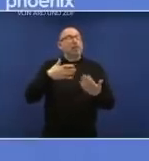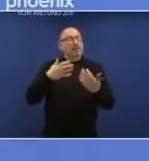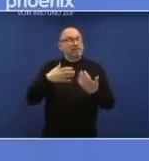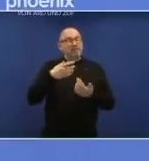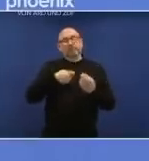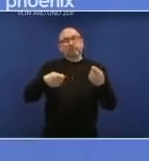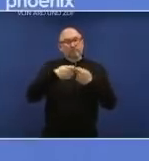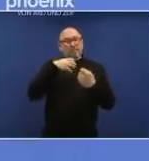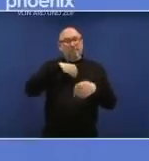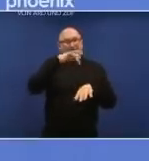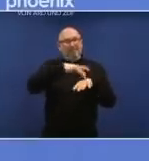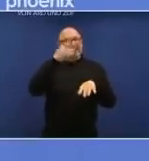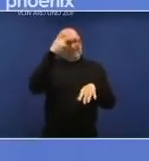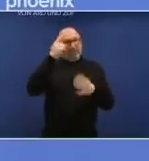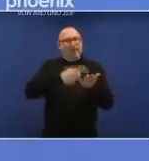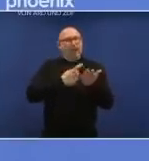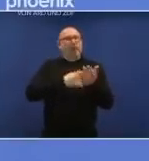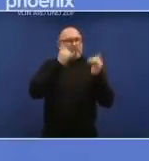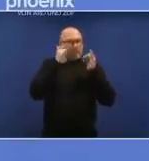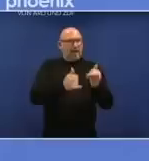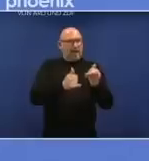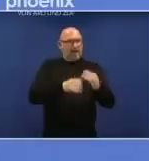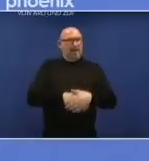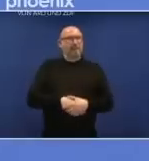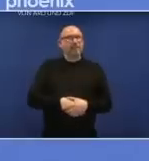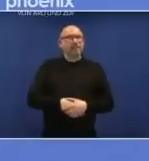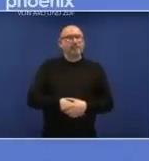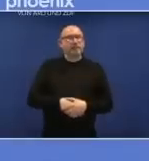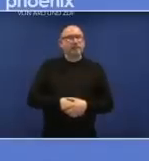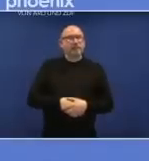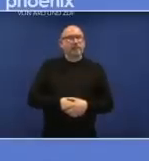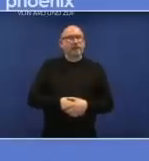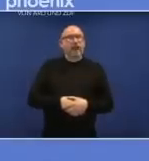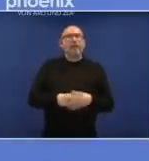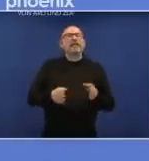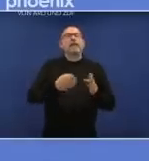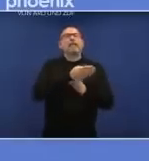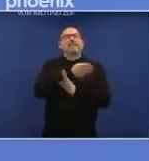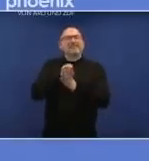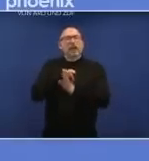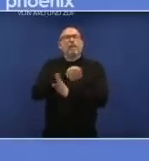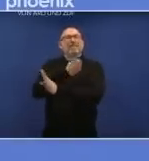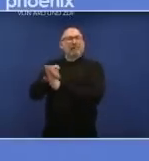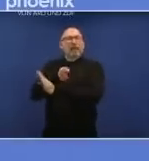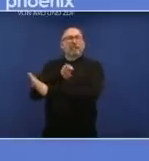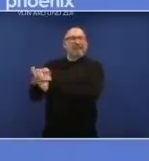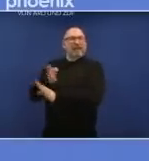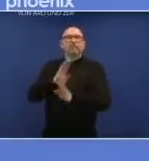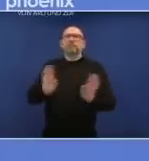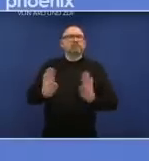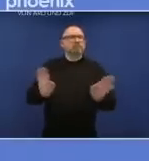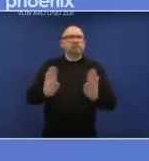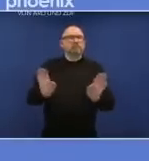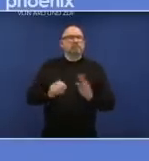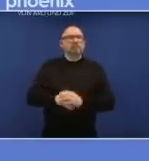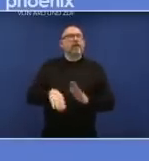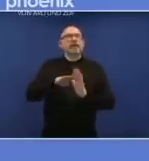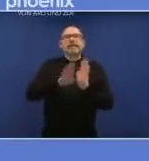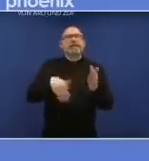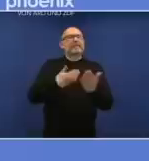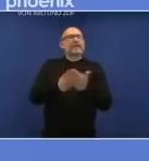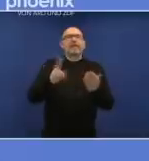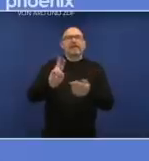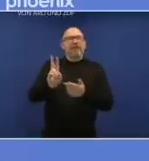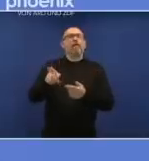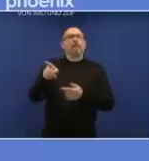ist nicht an mir zu sagen, eine Verlängerung bis dann oder bis wann, denn das ist der Gesetzgeber, das ist der